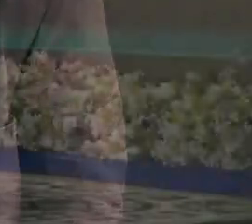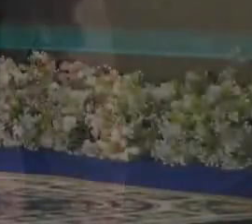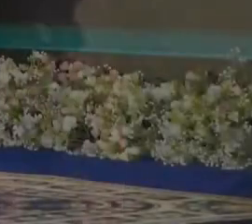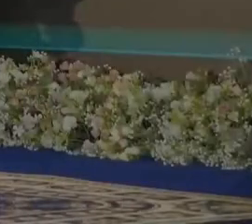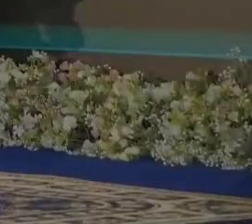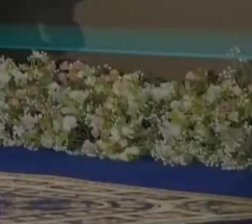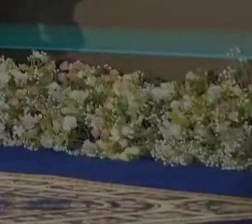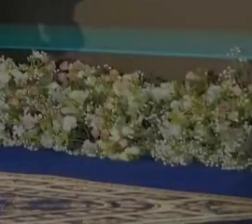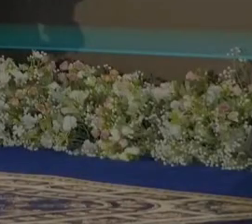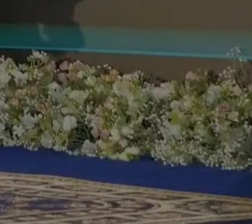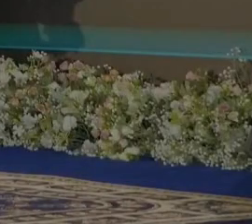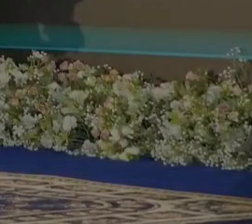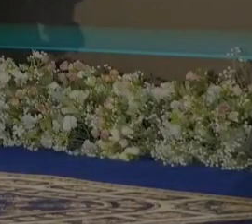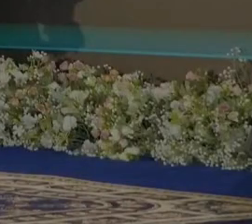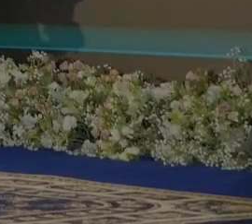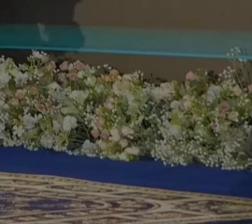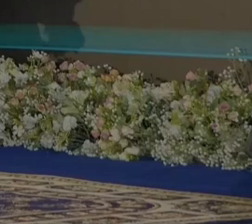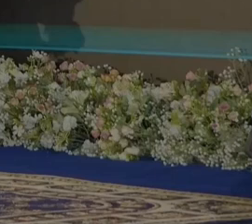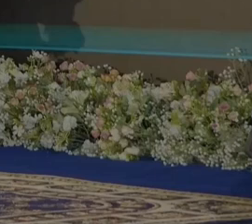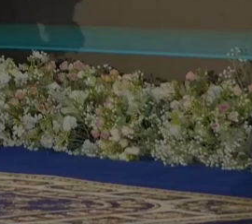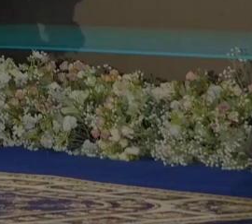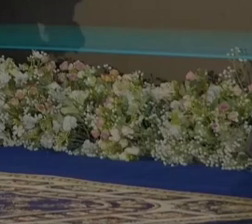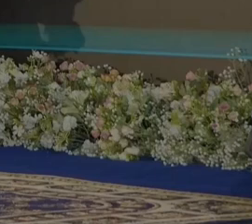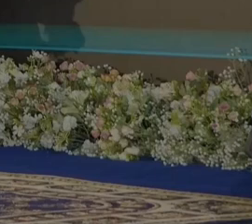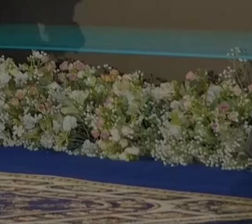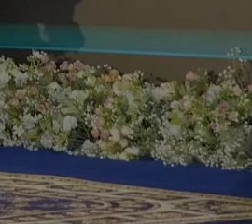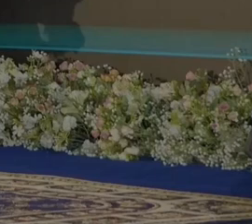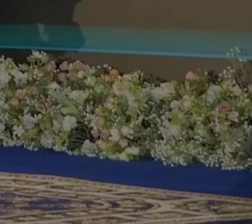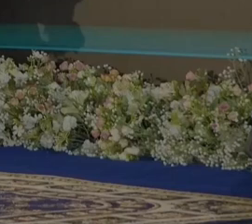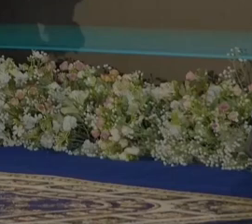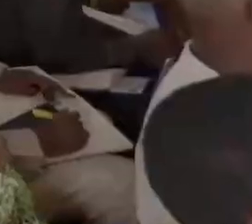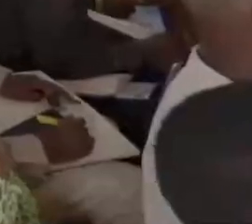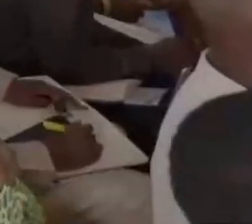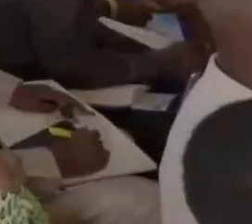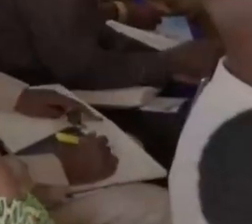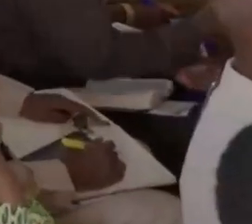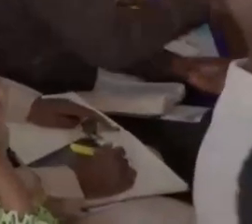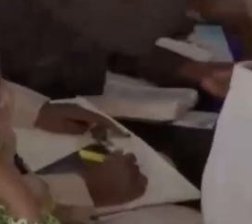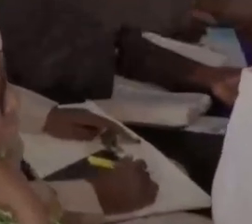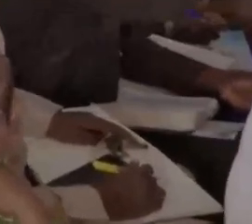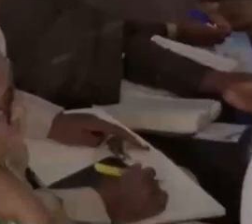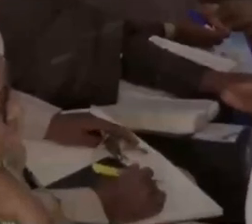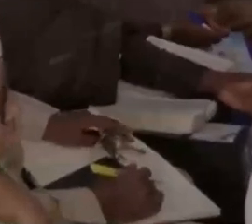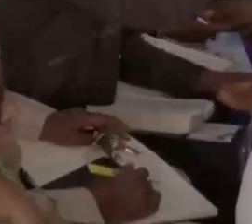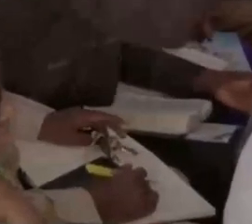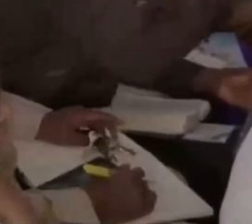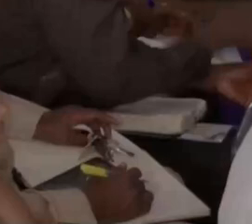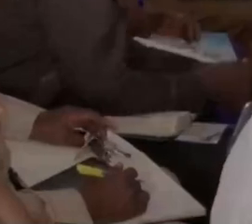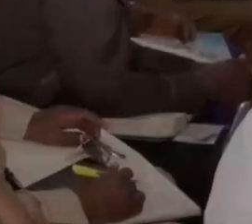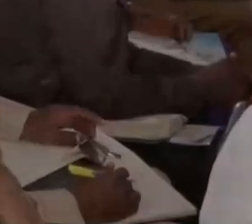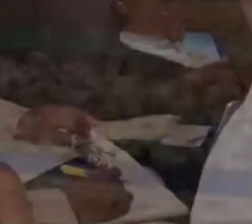Dieu pourvoira à tous tes besoins. À tous tes besoins.